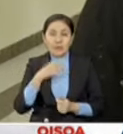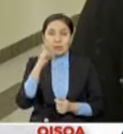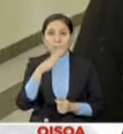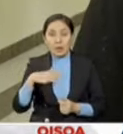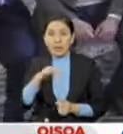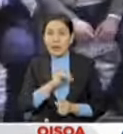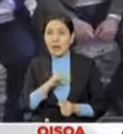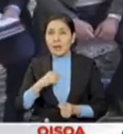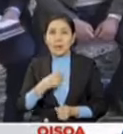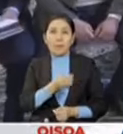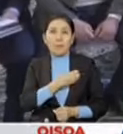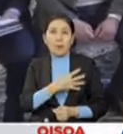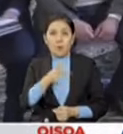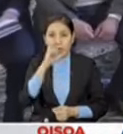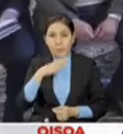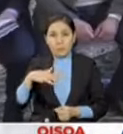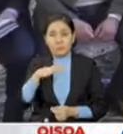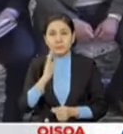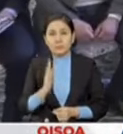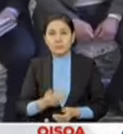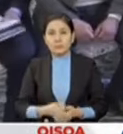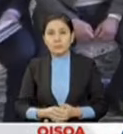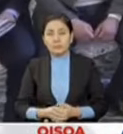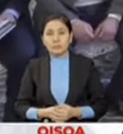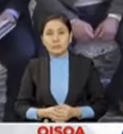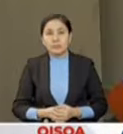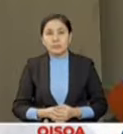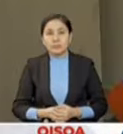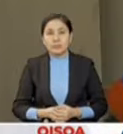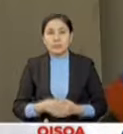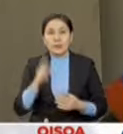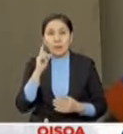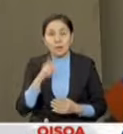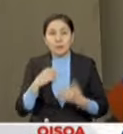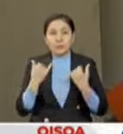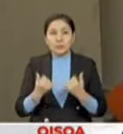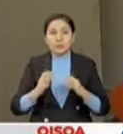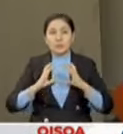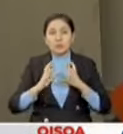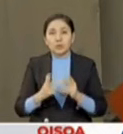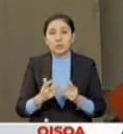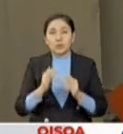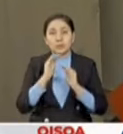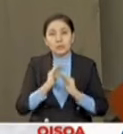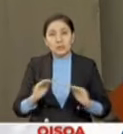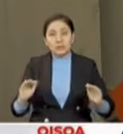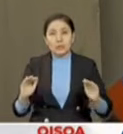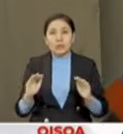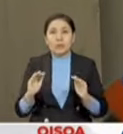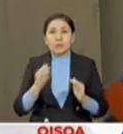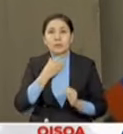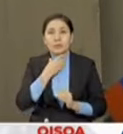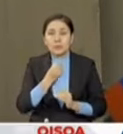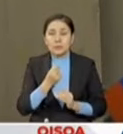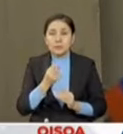oshgan eng boy badavlat mamlakat bo'lmaydi. Bilasizmi, ayni dam dunyoda tinchlik tansiq bo'lib